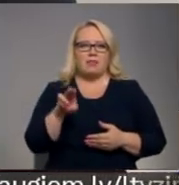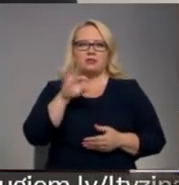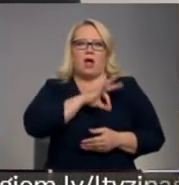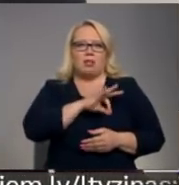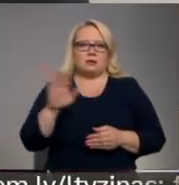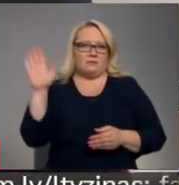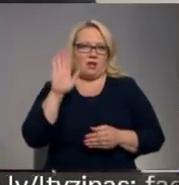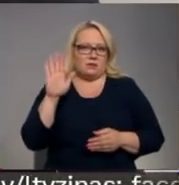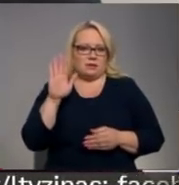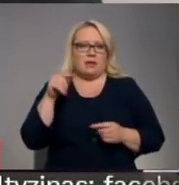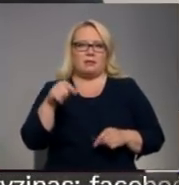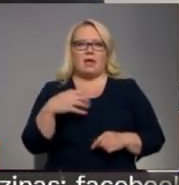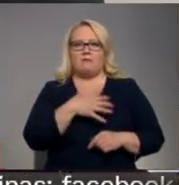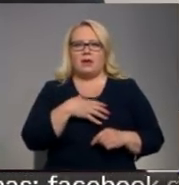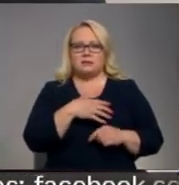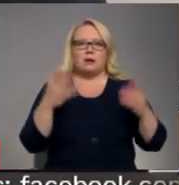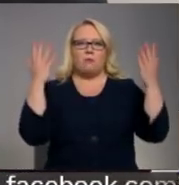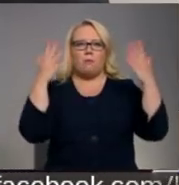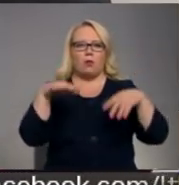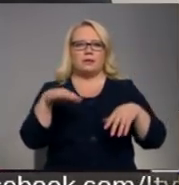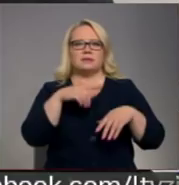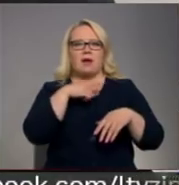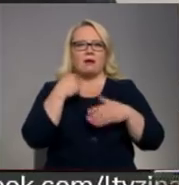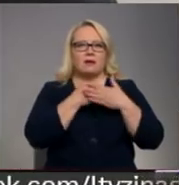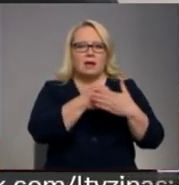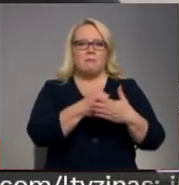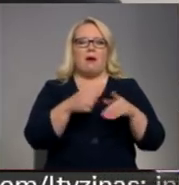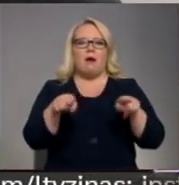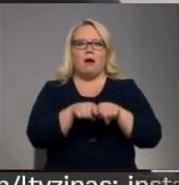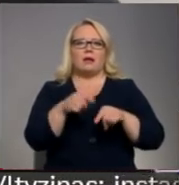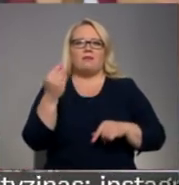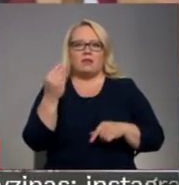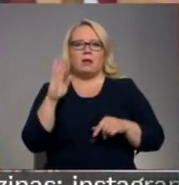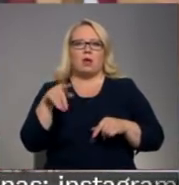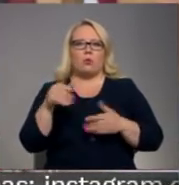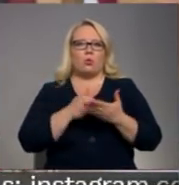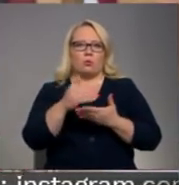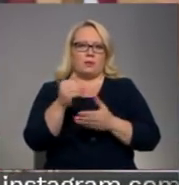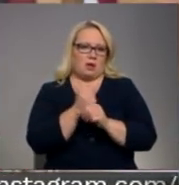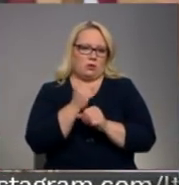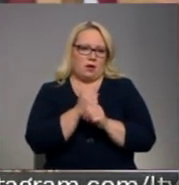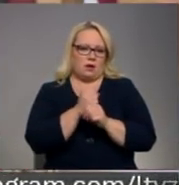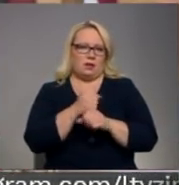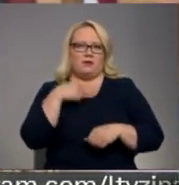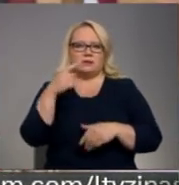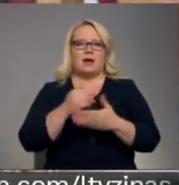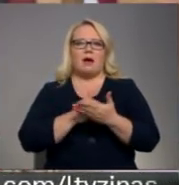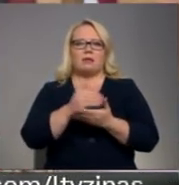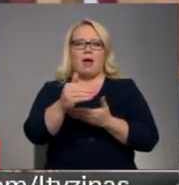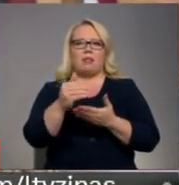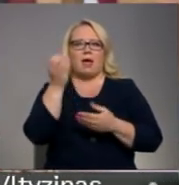valstī. Tātad šeit ir vajadzīga gan politiskā griba, gan finansējums, lai to turpinātu. Tālāk izglītība,